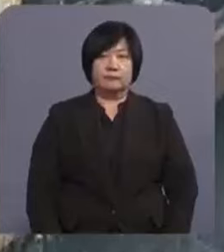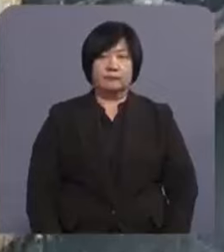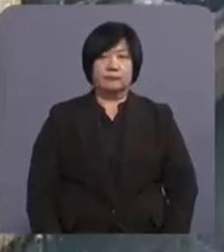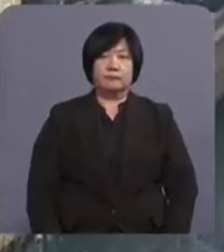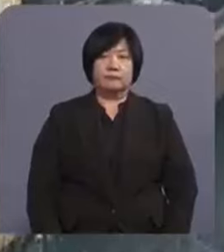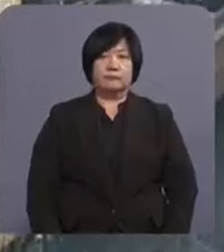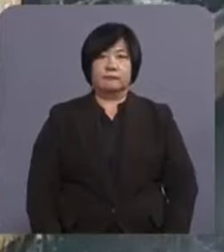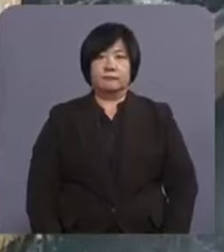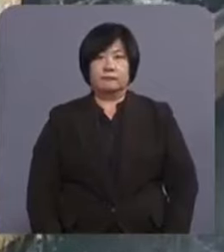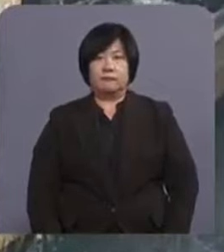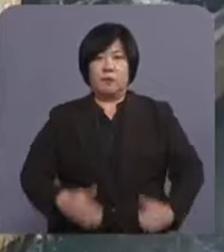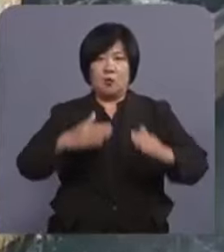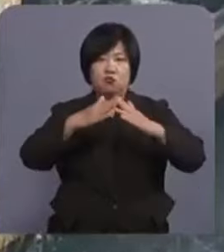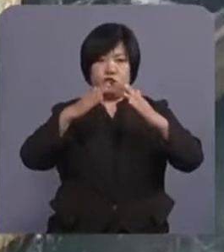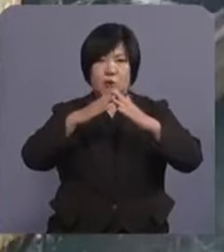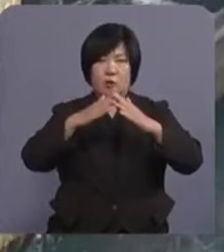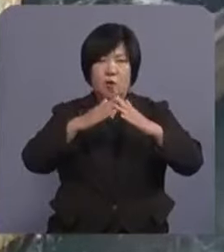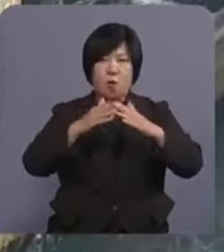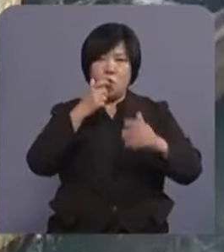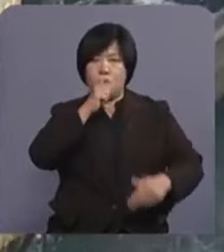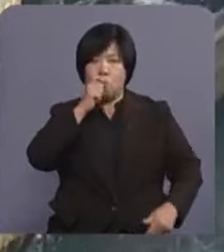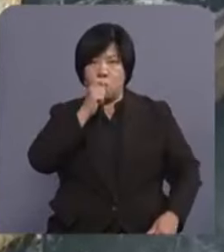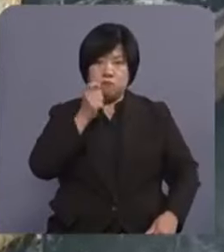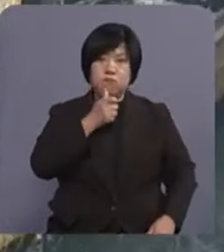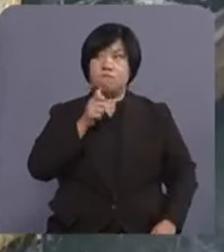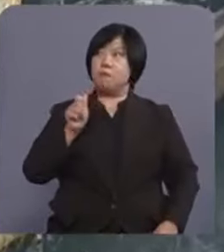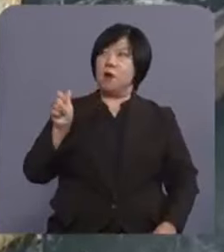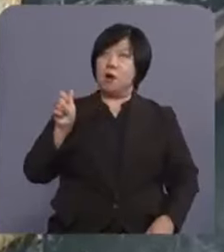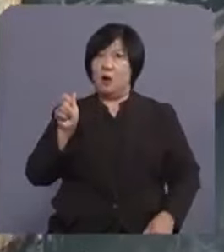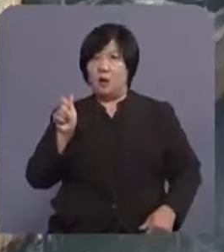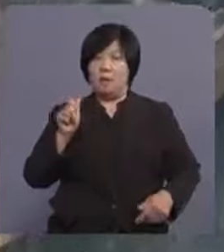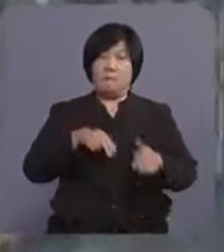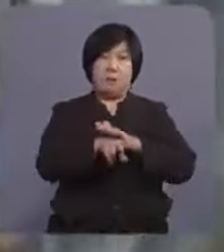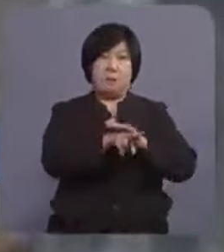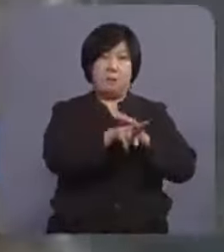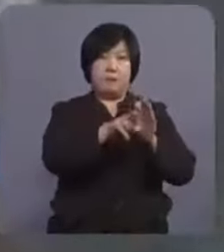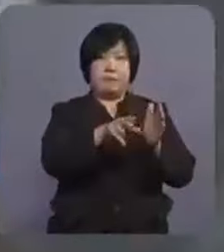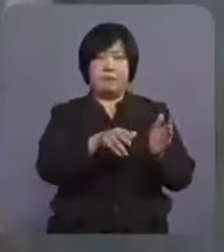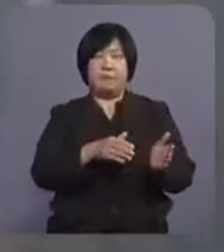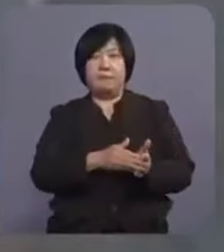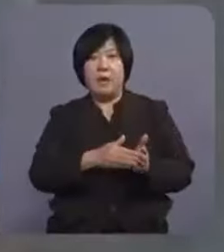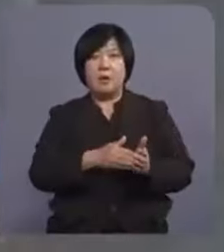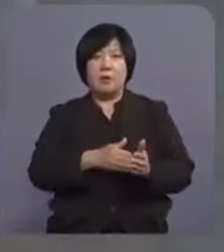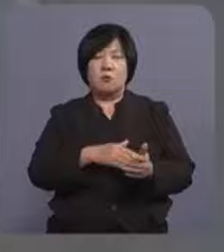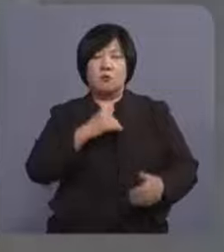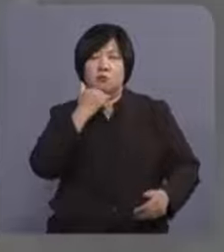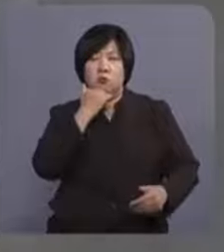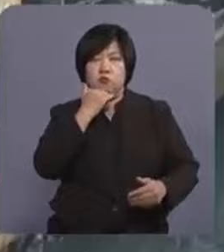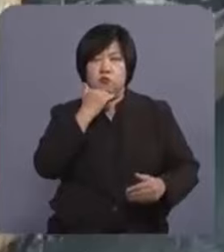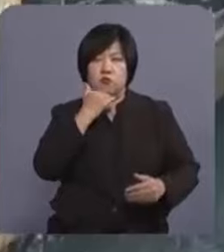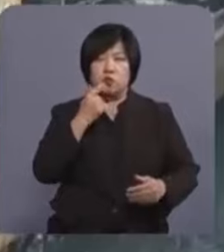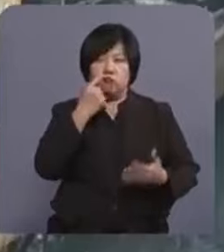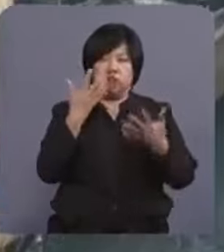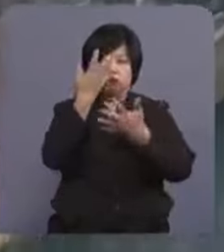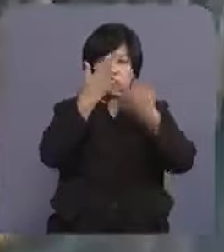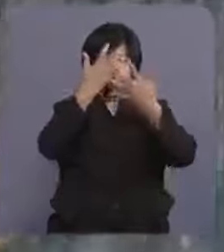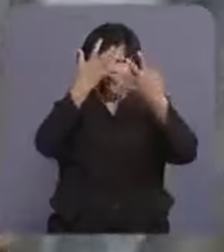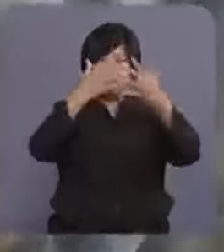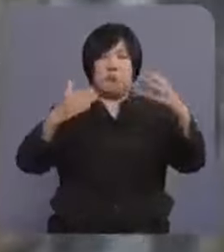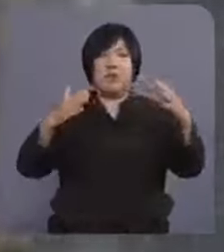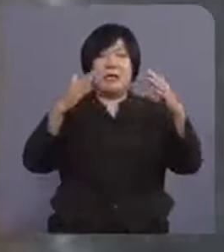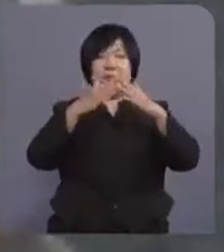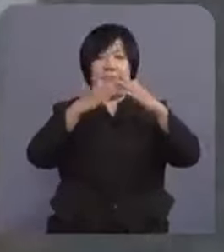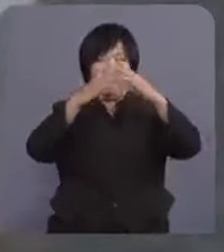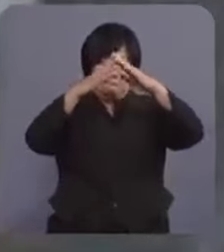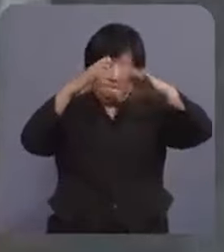기자입니다 주택가 있던 고양이가 뒤를 돌아보더니 재빨리 달아납니다 곧이어 뿌연 먼지와 함께 지분과 벽돌이